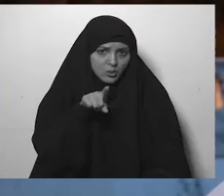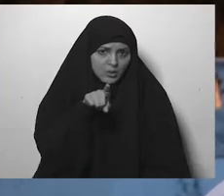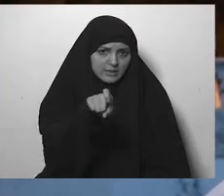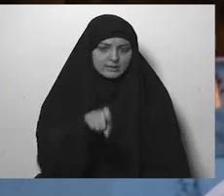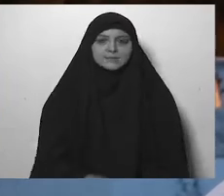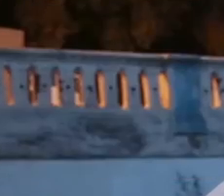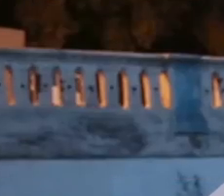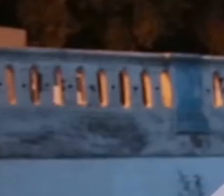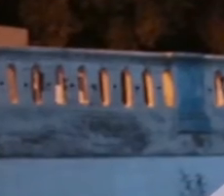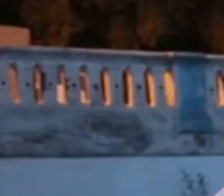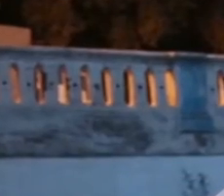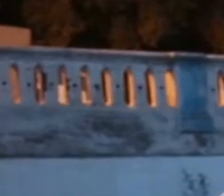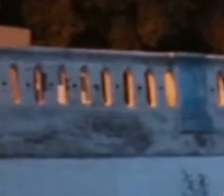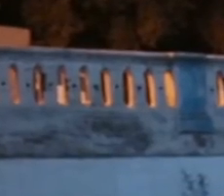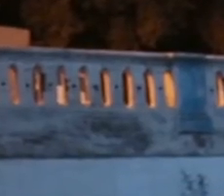'enquête.